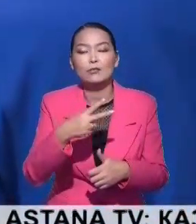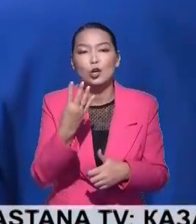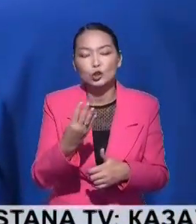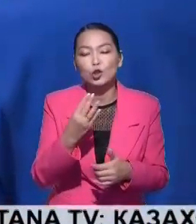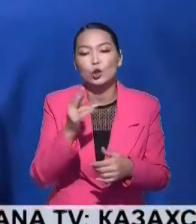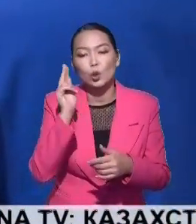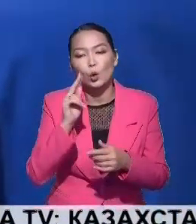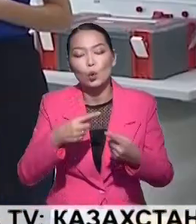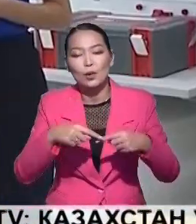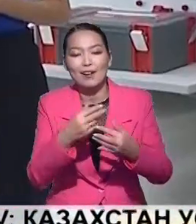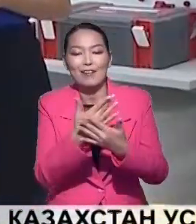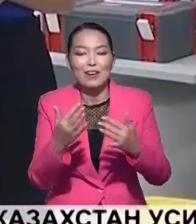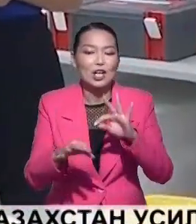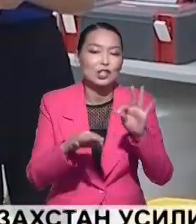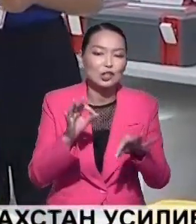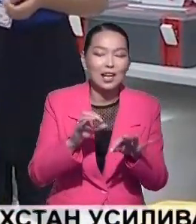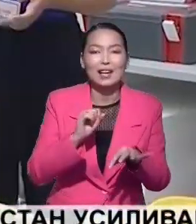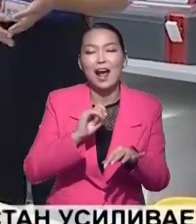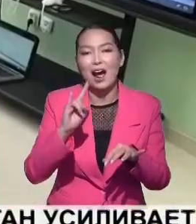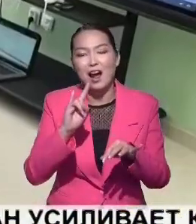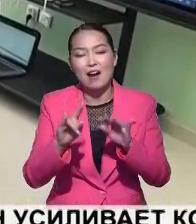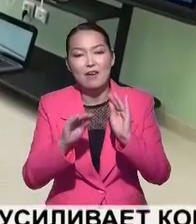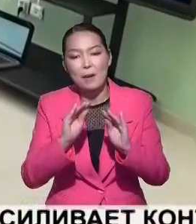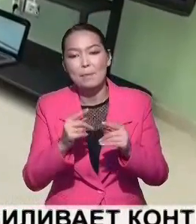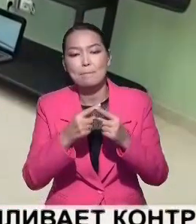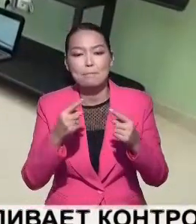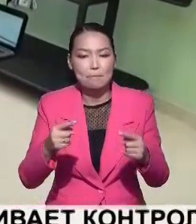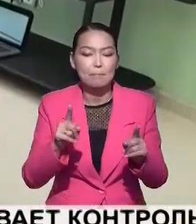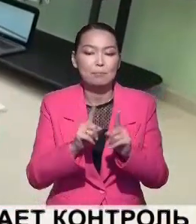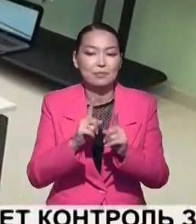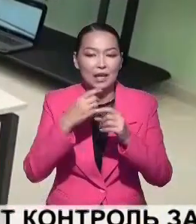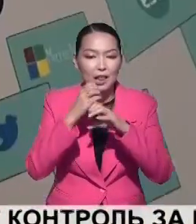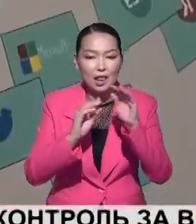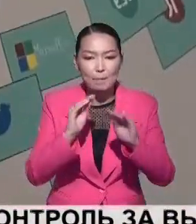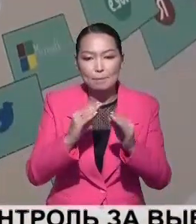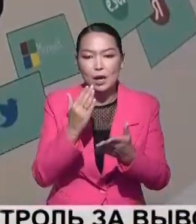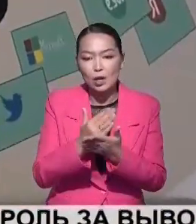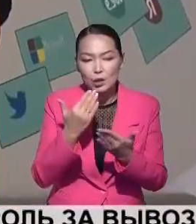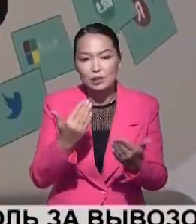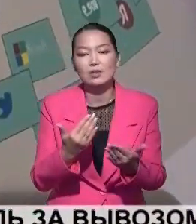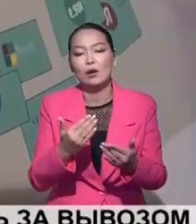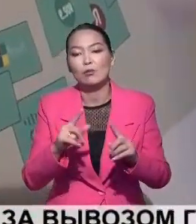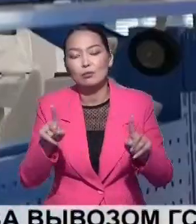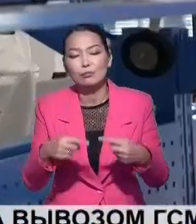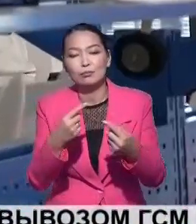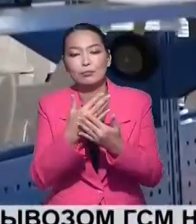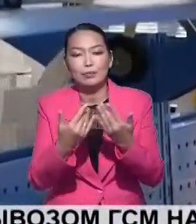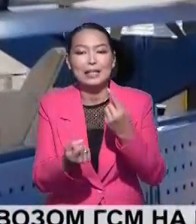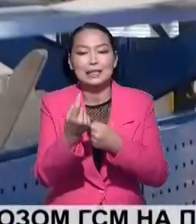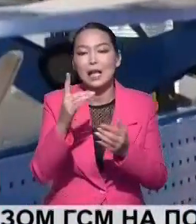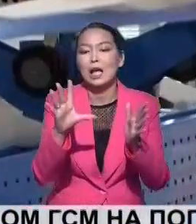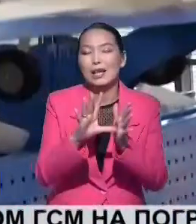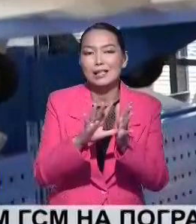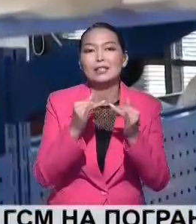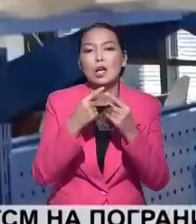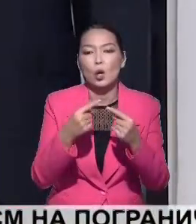– гиберспорта, инженерии, авиамоделирования, а также химическая и физическая лаборатория, лаборатория возобновления источников энергии и многие